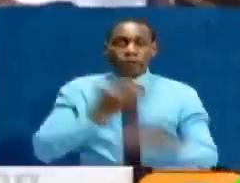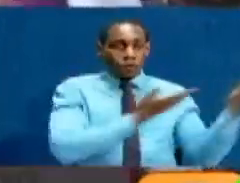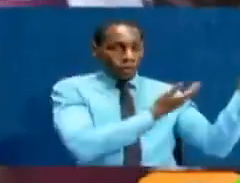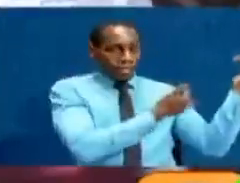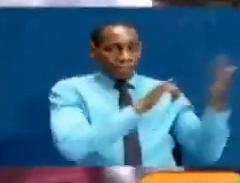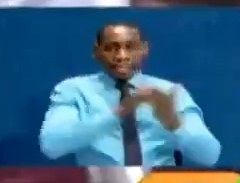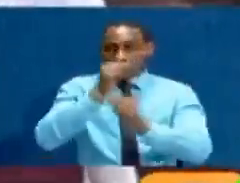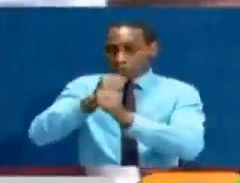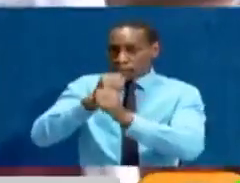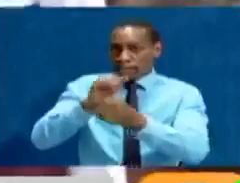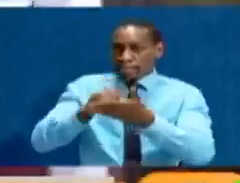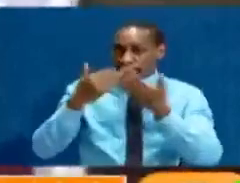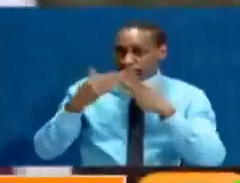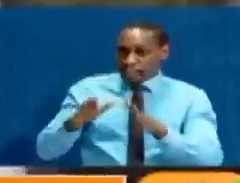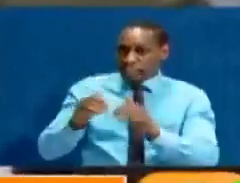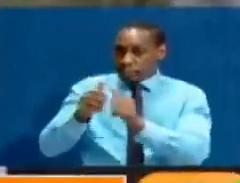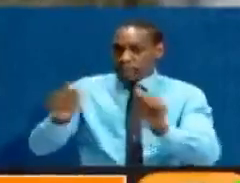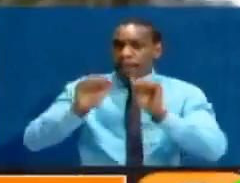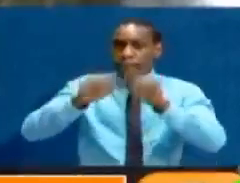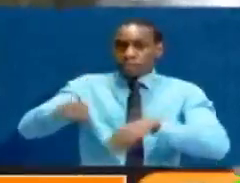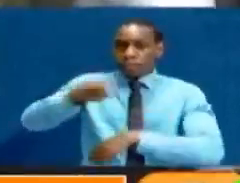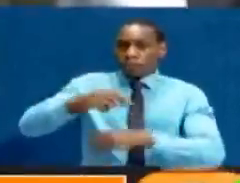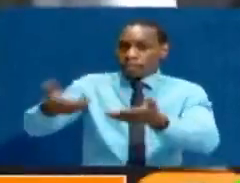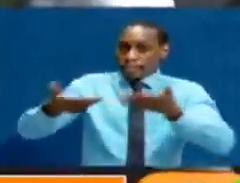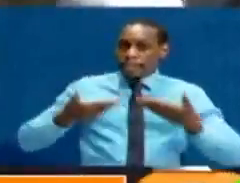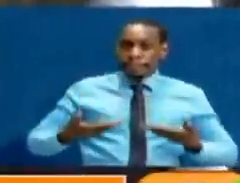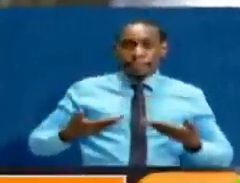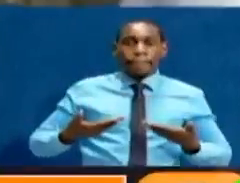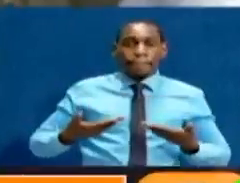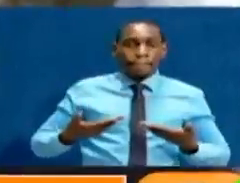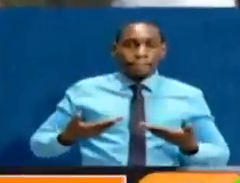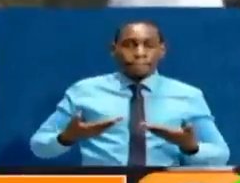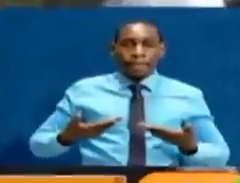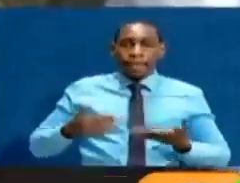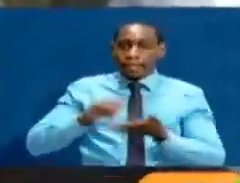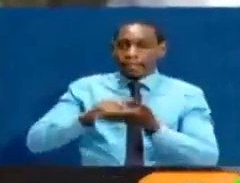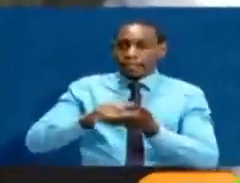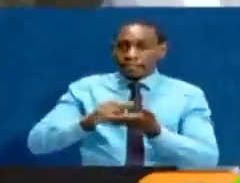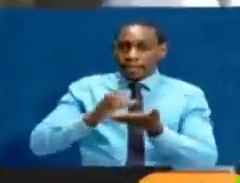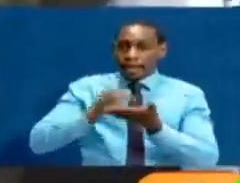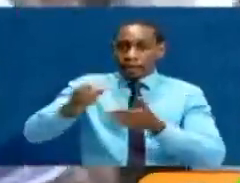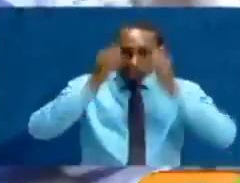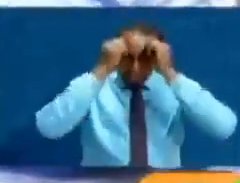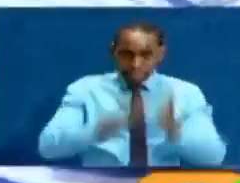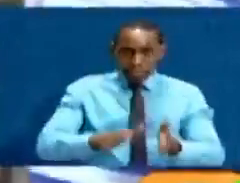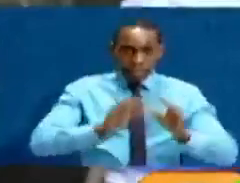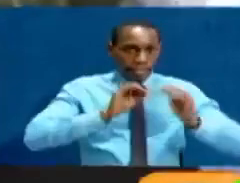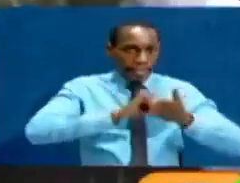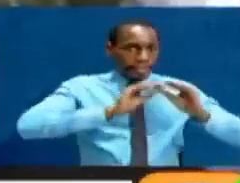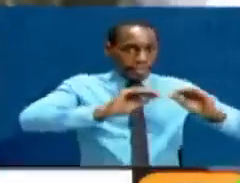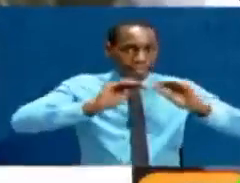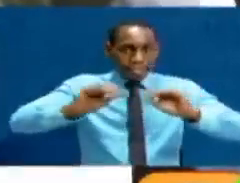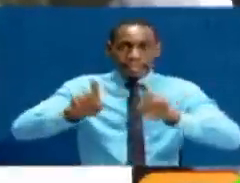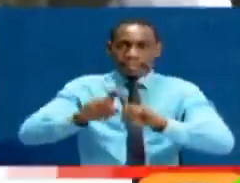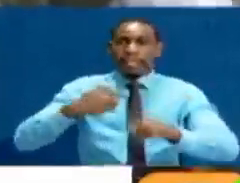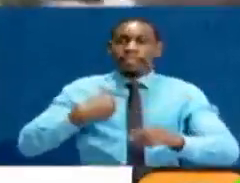kuwa zoezi lenyewe litakamilika vema ili tuweze kupewa ile allocation ya wanafunzi ambao tutafundisha, na